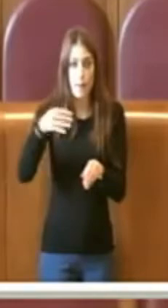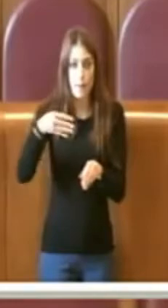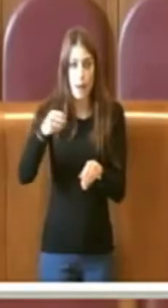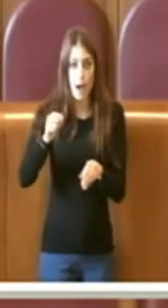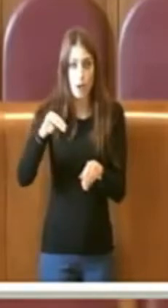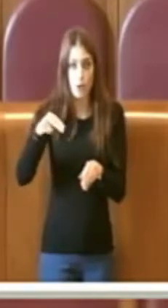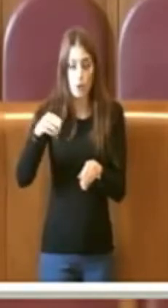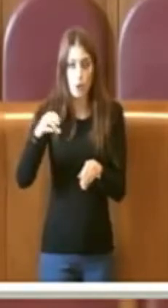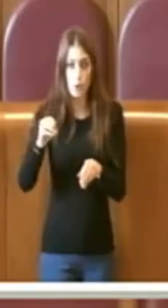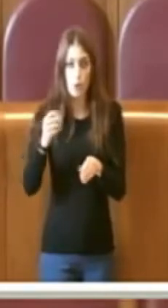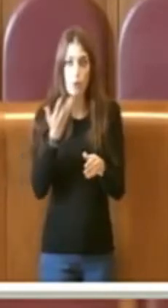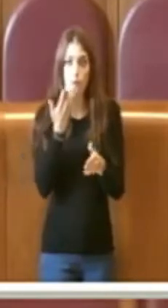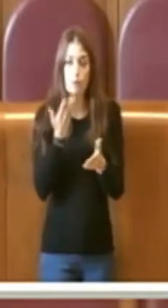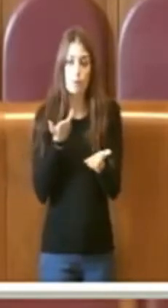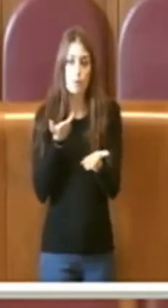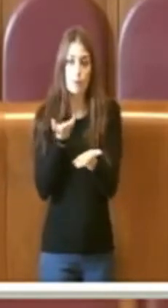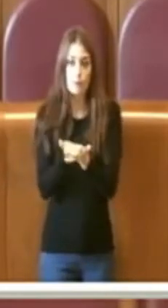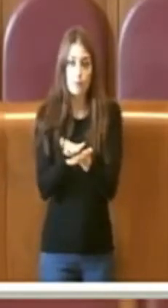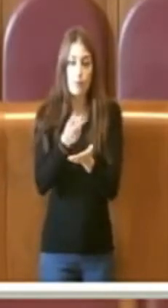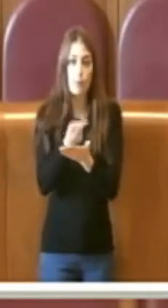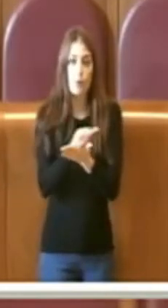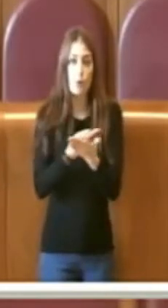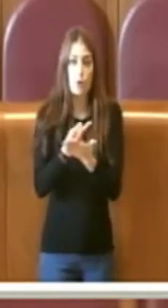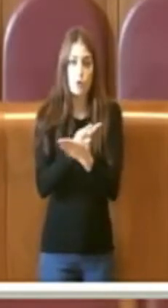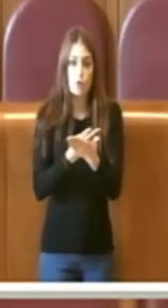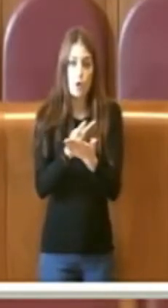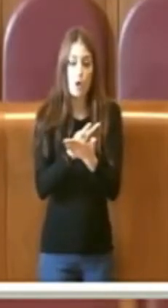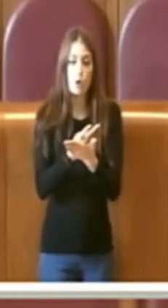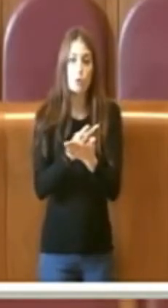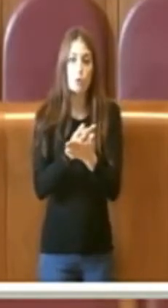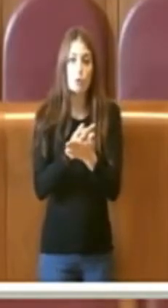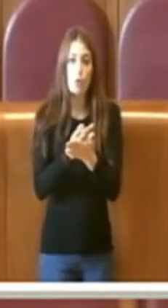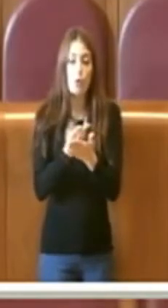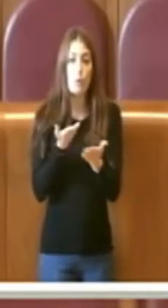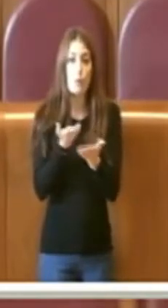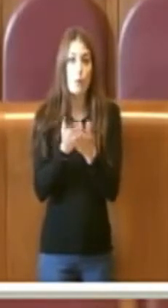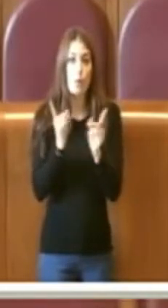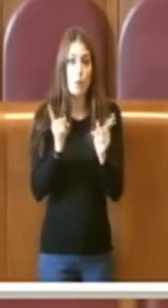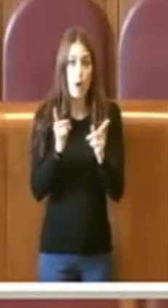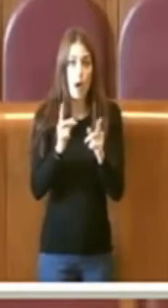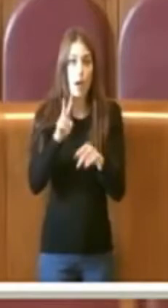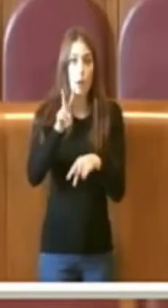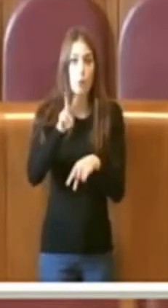proporre un progetto che prevedeva 2.000 appartamenti,